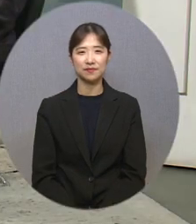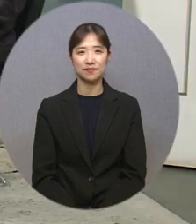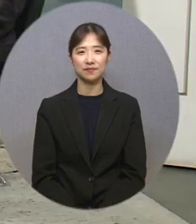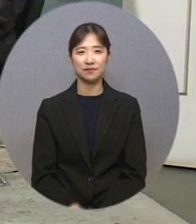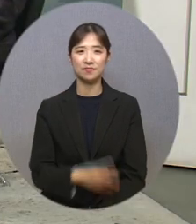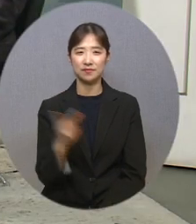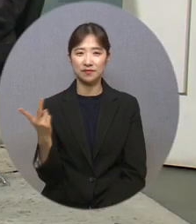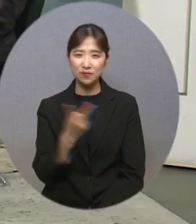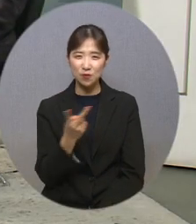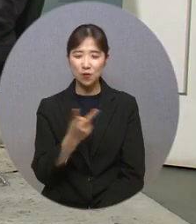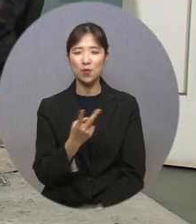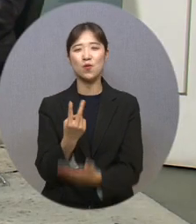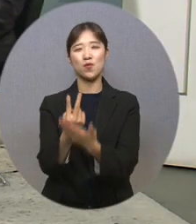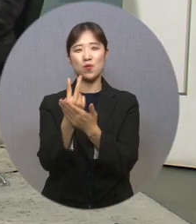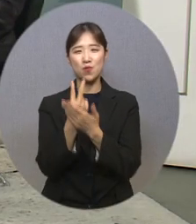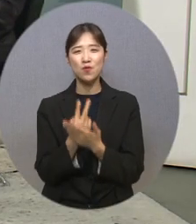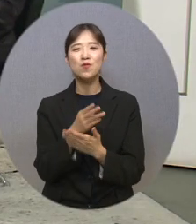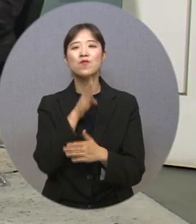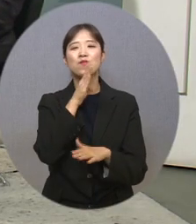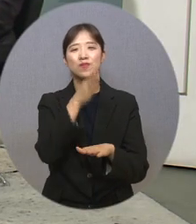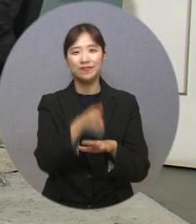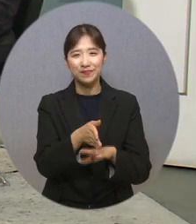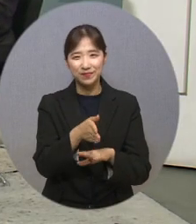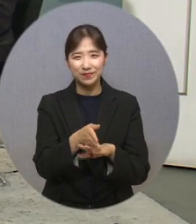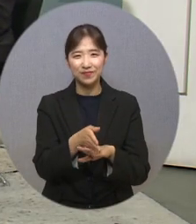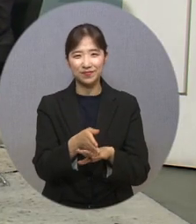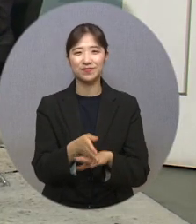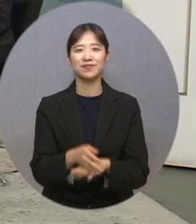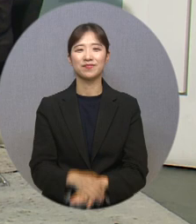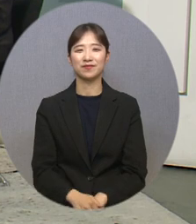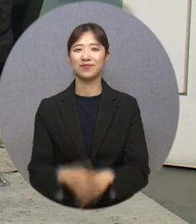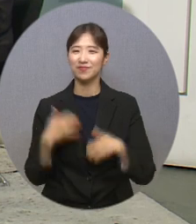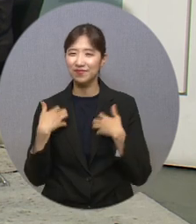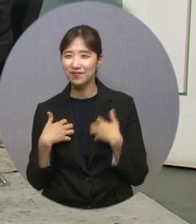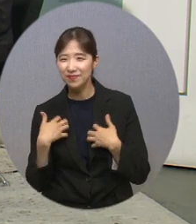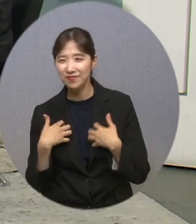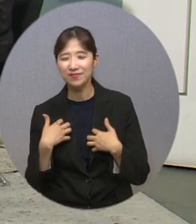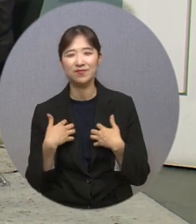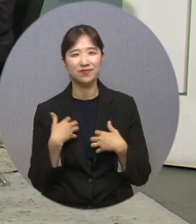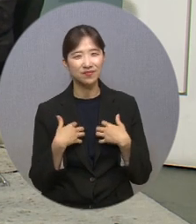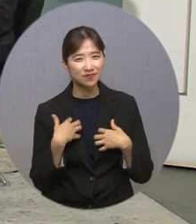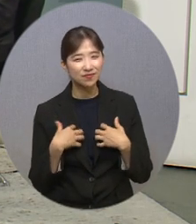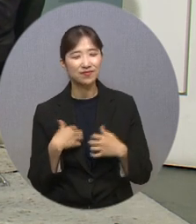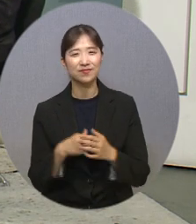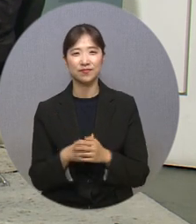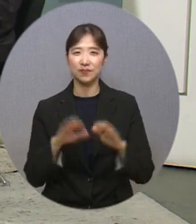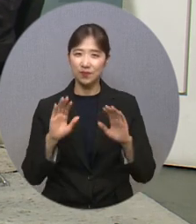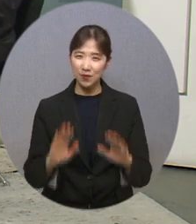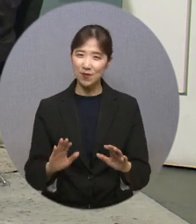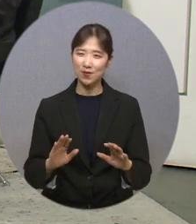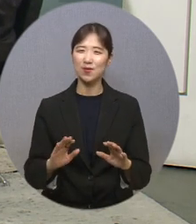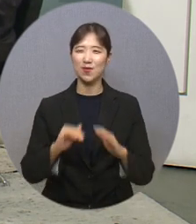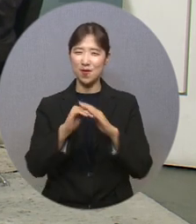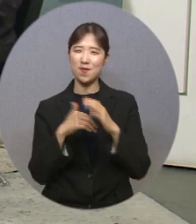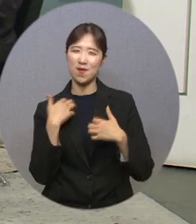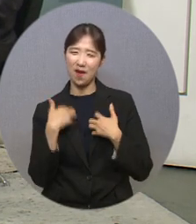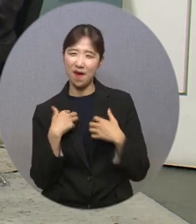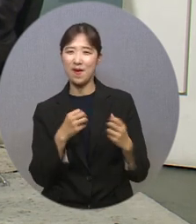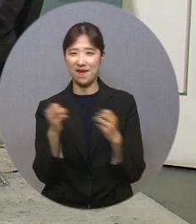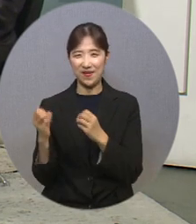분 나와주셔서 대단히 고맙습니다. 네. 감사합니다. 네. 반갑습니다. 반갑습니다. 오늘 재미있는 얘기 좀 해주시죠.